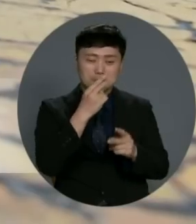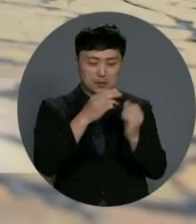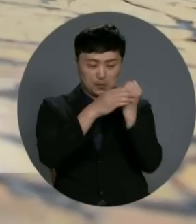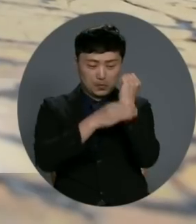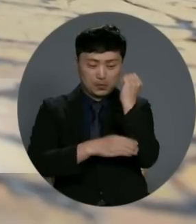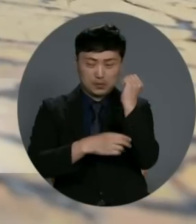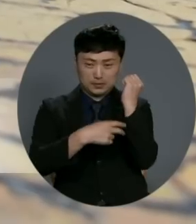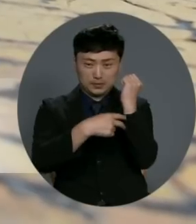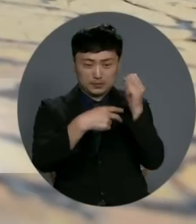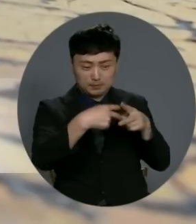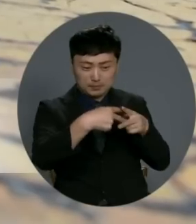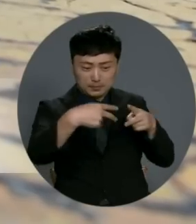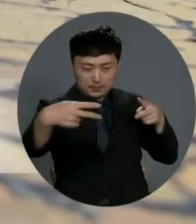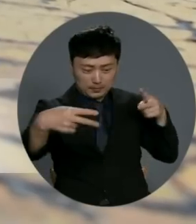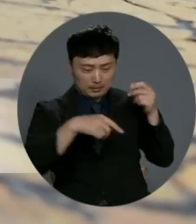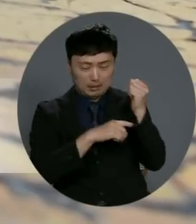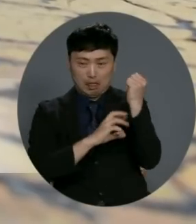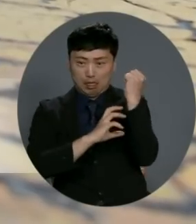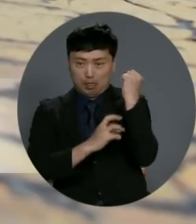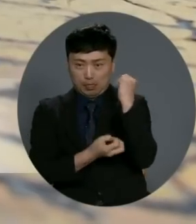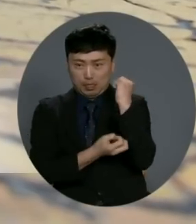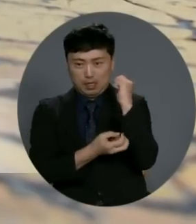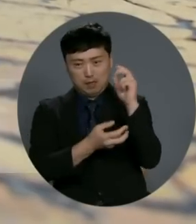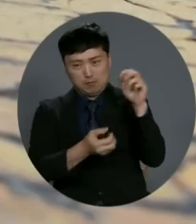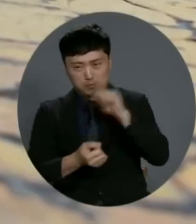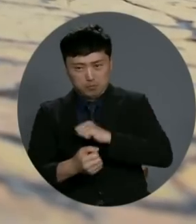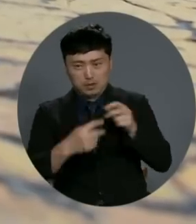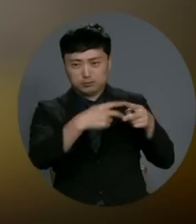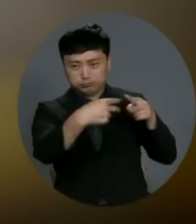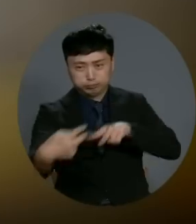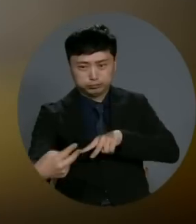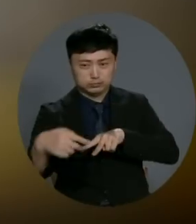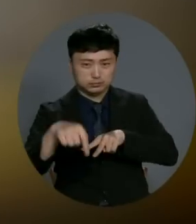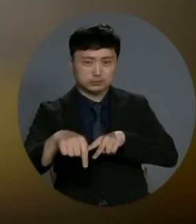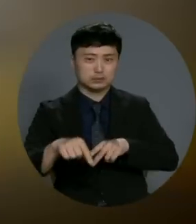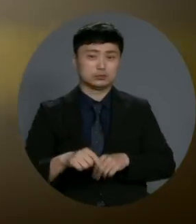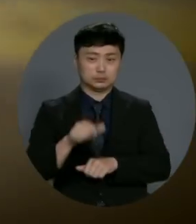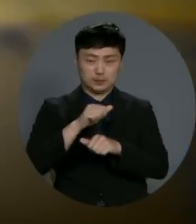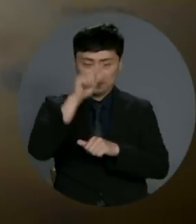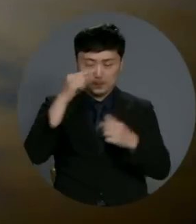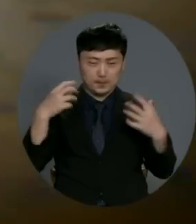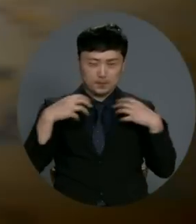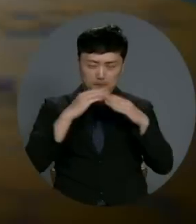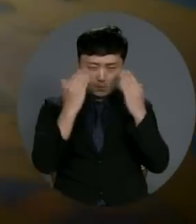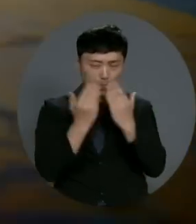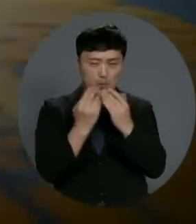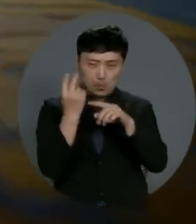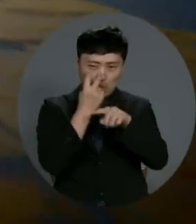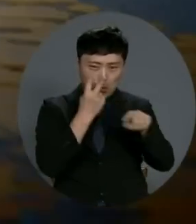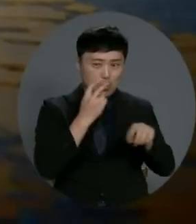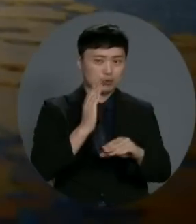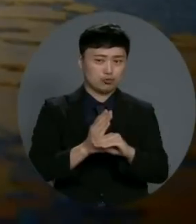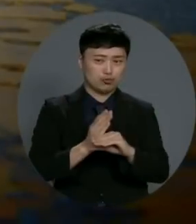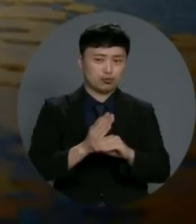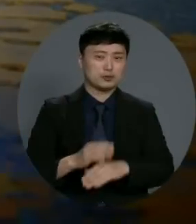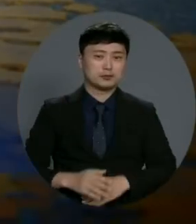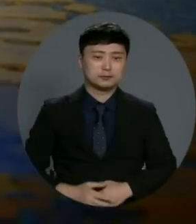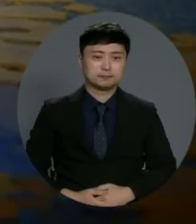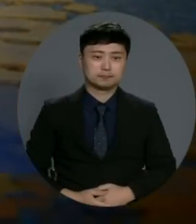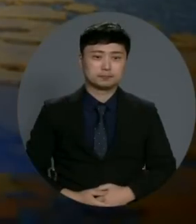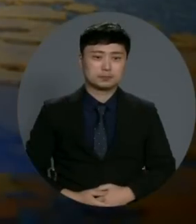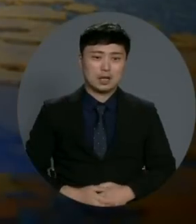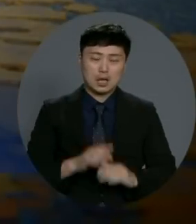재질인 아랫부분이 녹아내린 걸로 추정됩니다. 수성구청에서는 전수조사에 나섰습니다. 기온 상승과